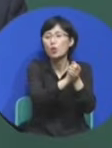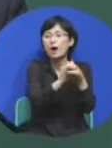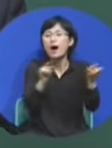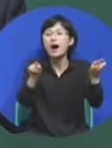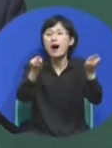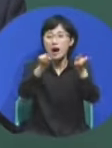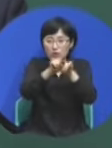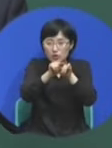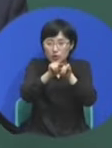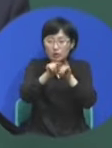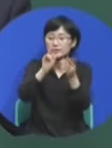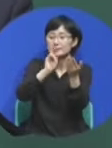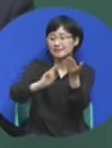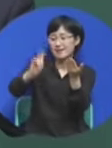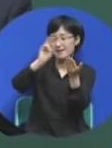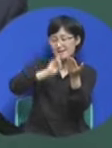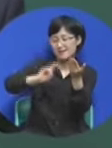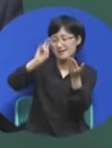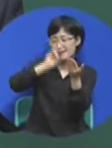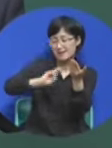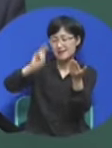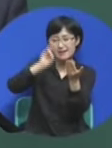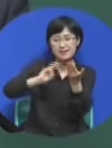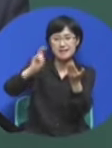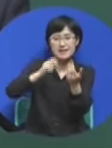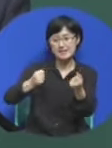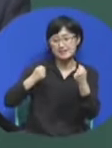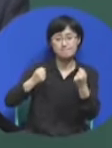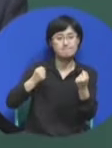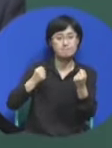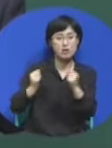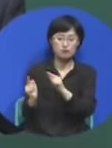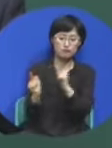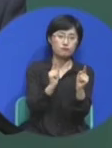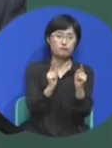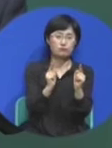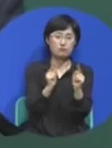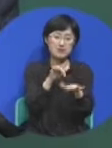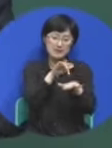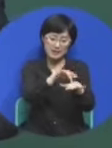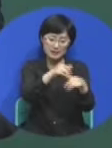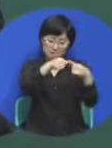사역자 여러분들이 힘을 얻고 그 지역에 흑암이 꺾이길 위하여 함께 기도하기를 바랍니다.